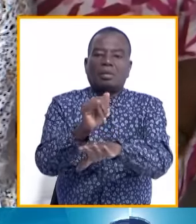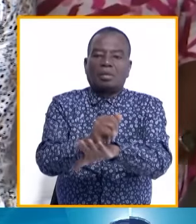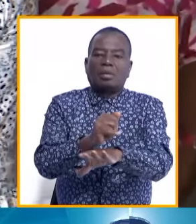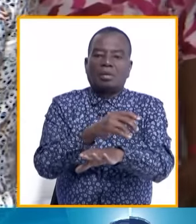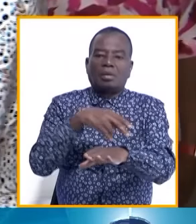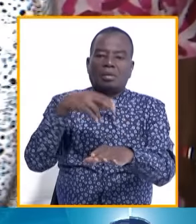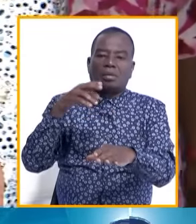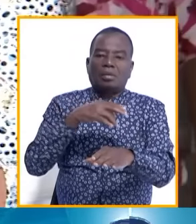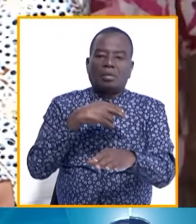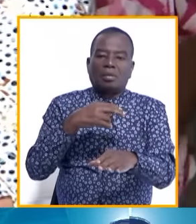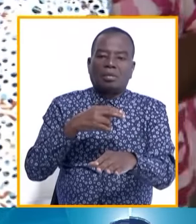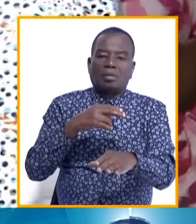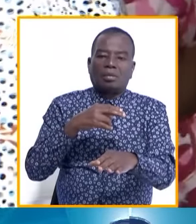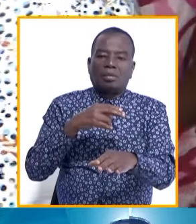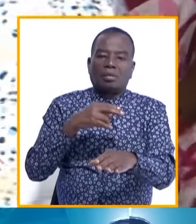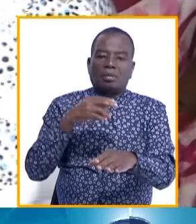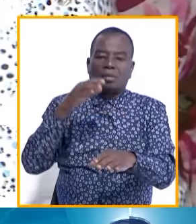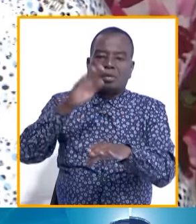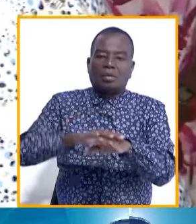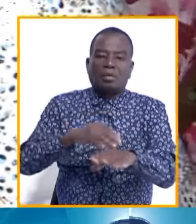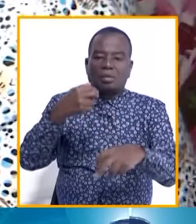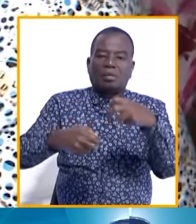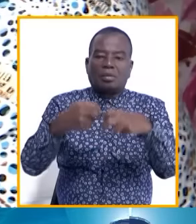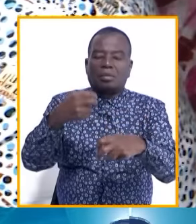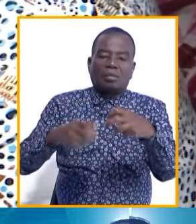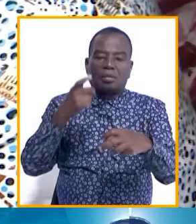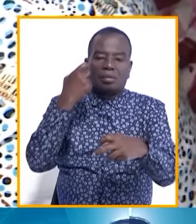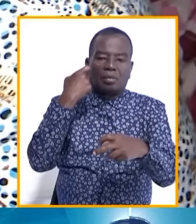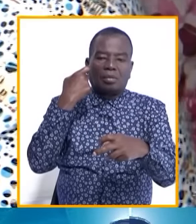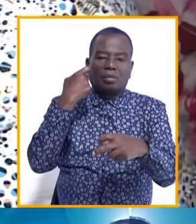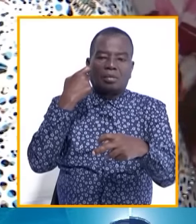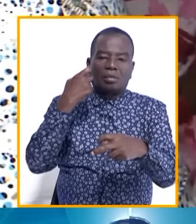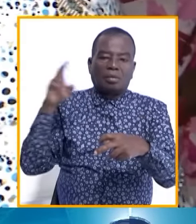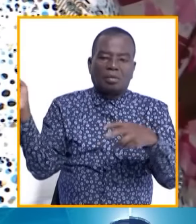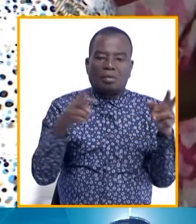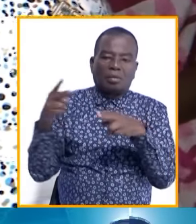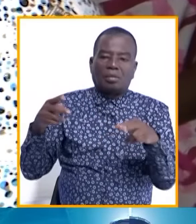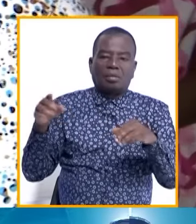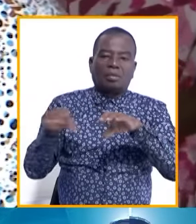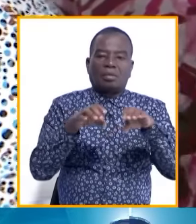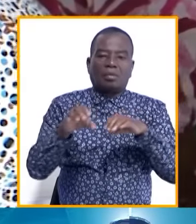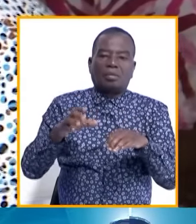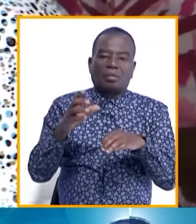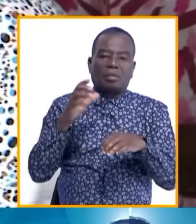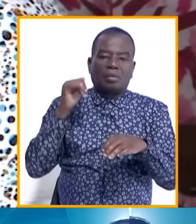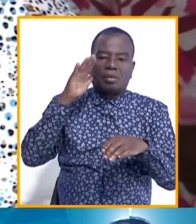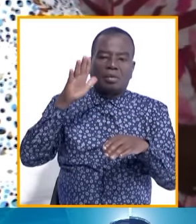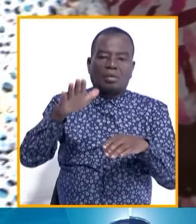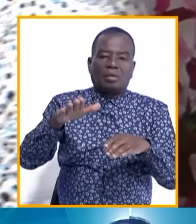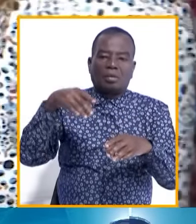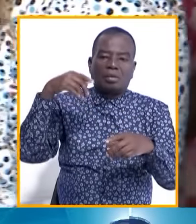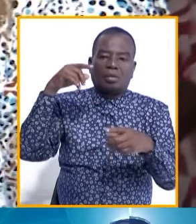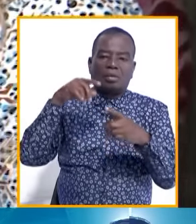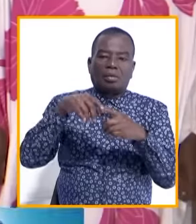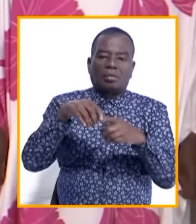aussi intervenu sur les problématiques du genre, notamment les violences faites aux femmes à l'ère des